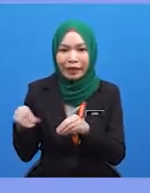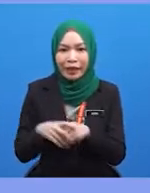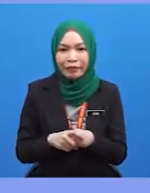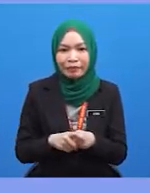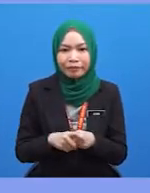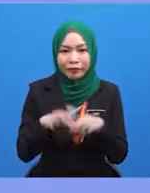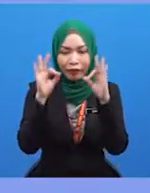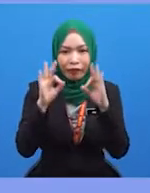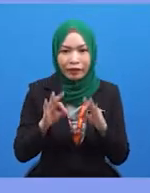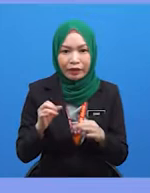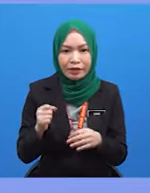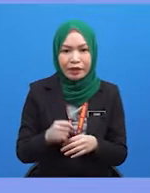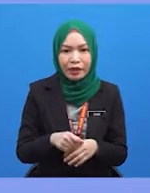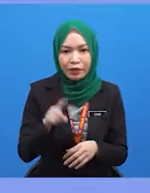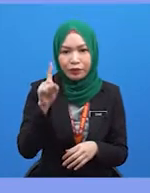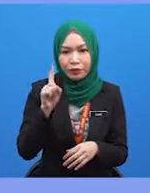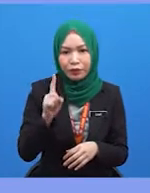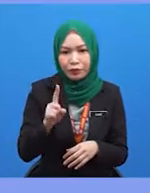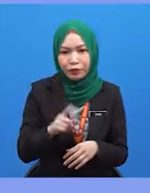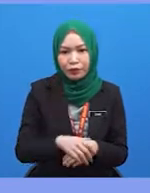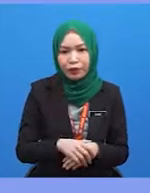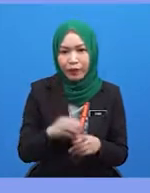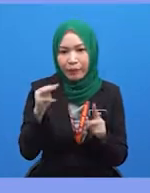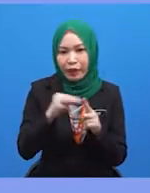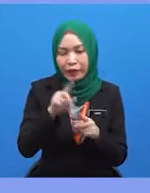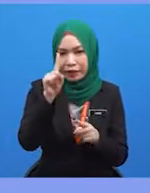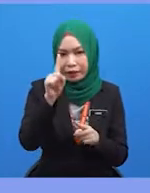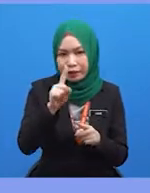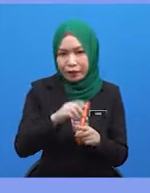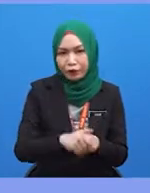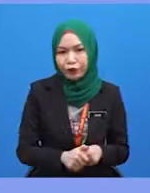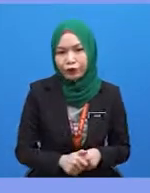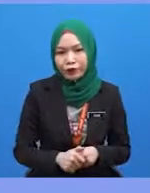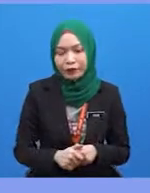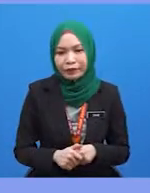fakta 1, markahnya 1.